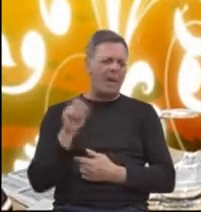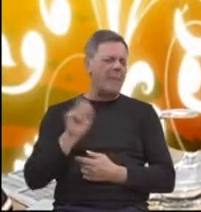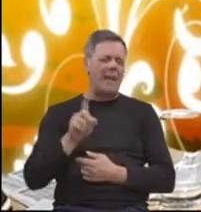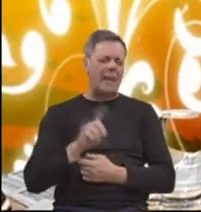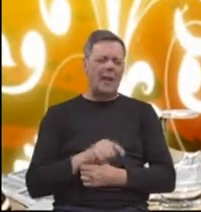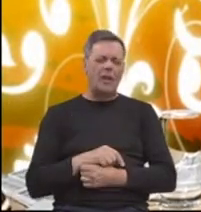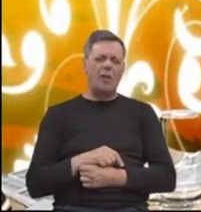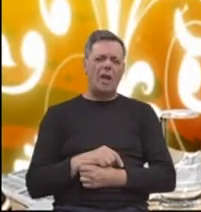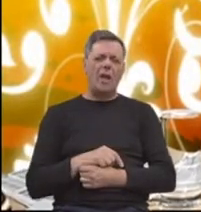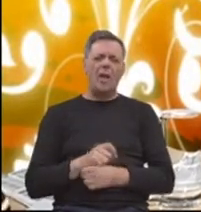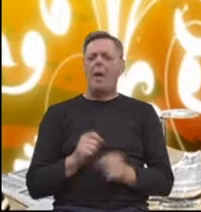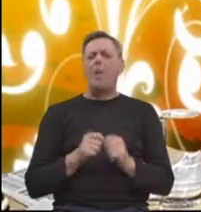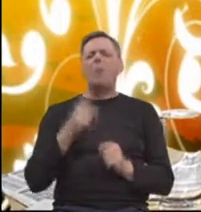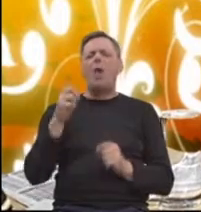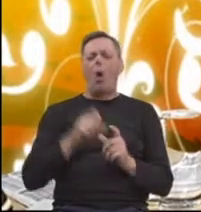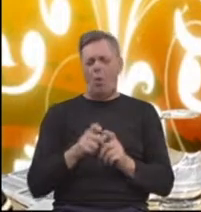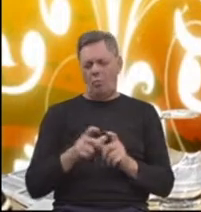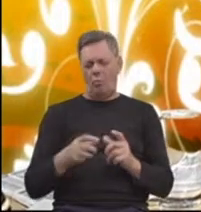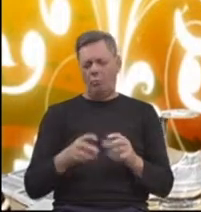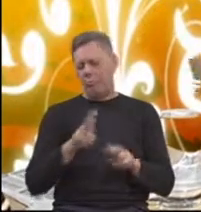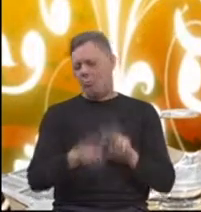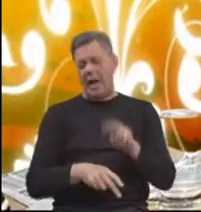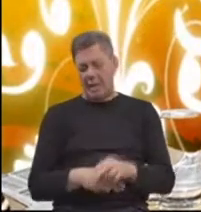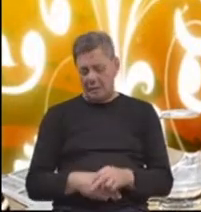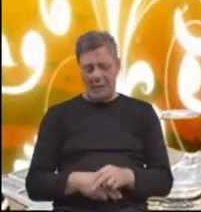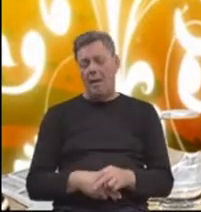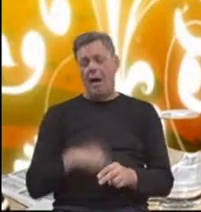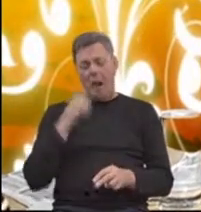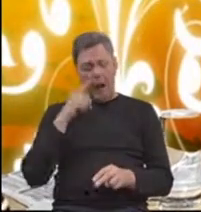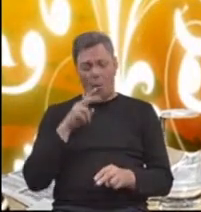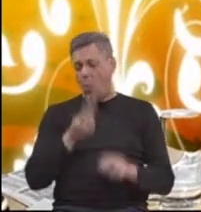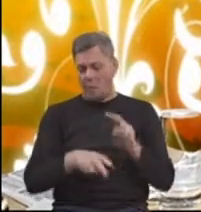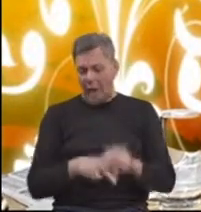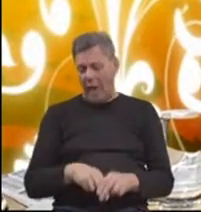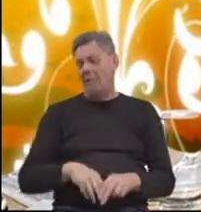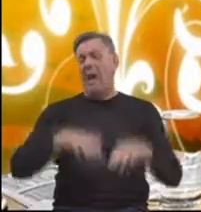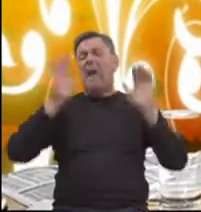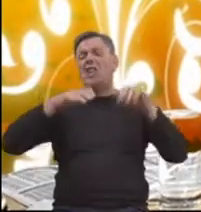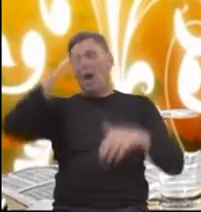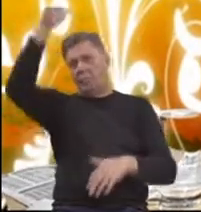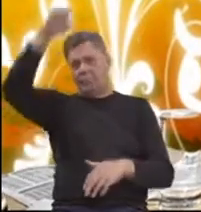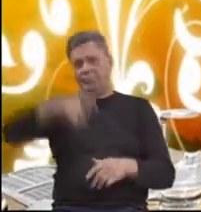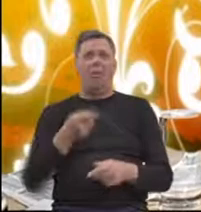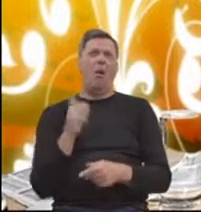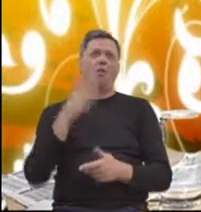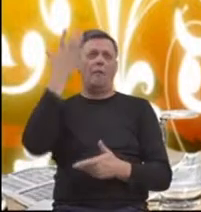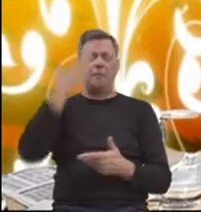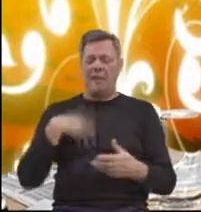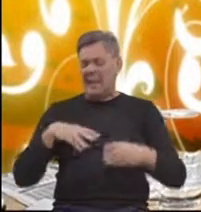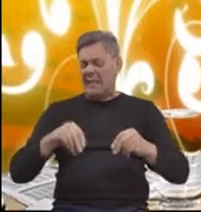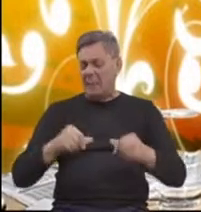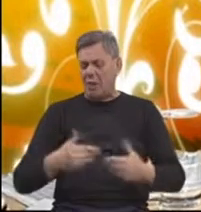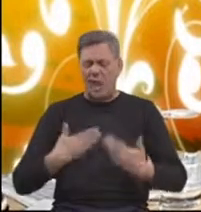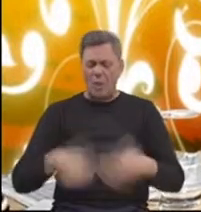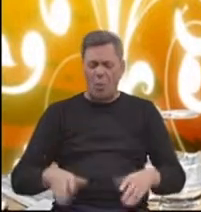neće apsolutno biološki uzgajati, a i da uzgaja, pada kiša koja je zatrovana, naše zemljište je izgubilo